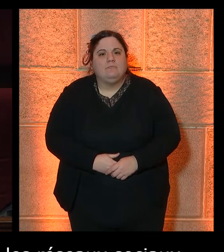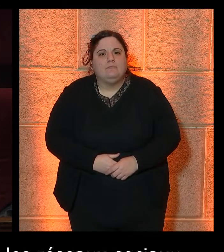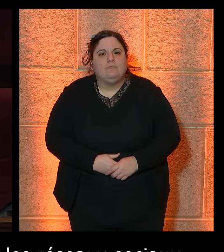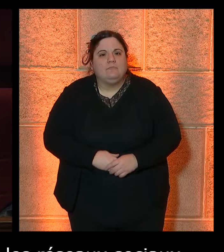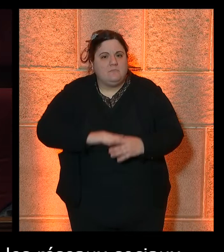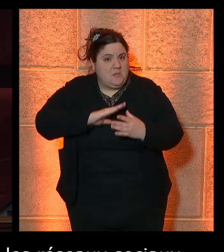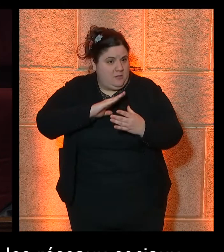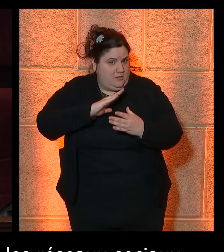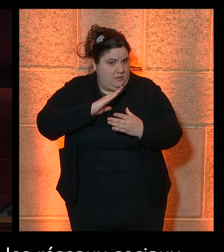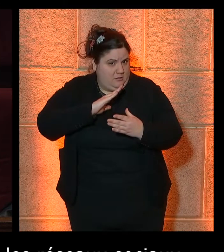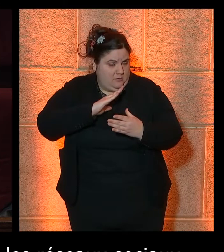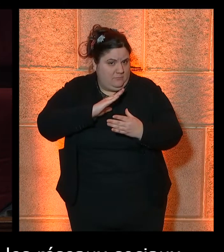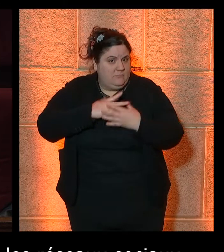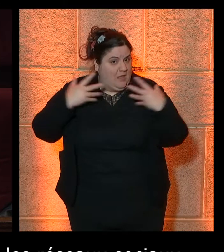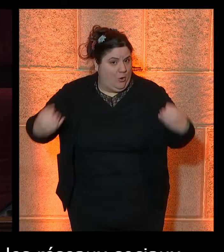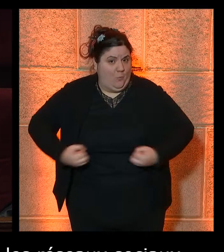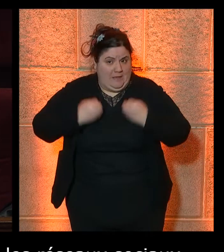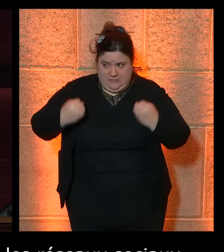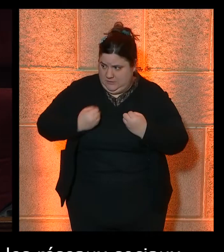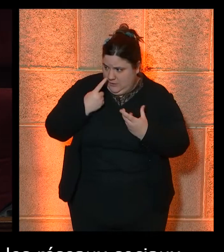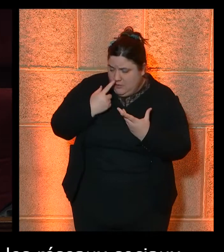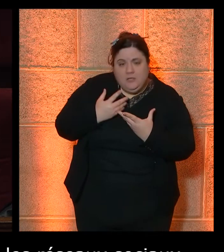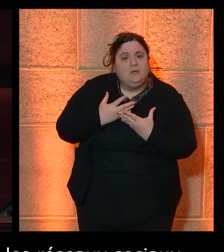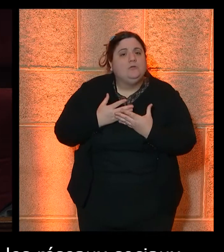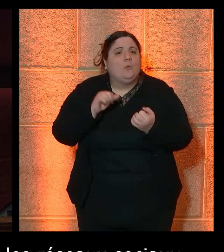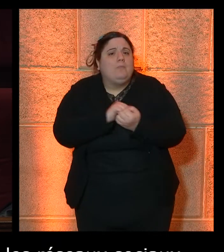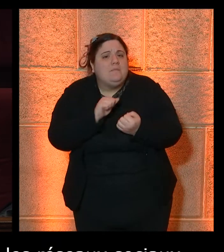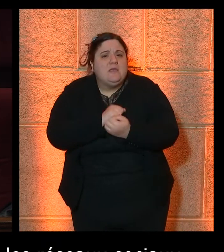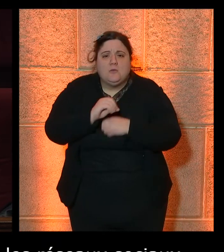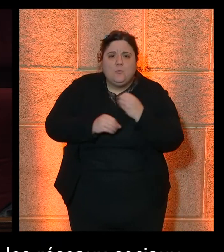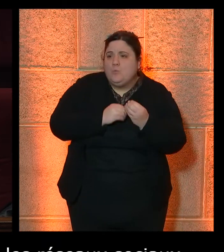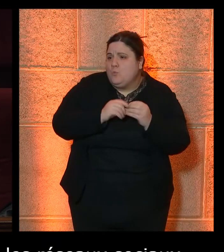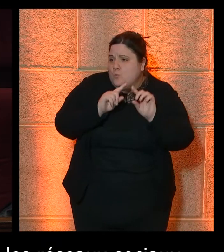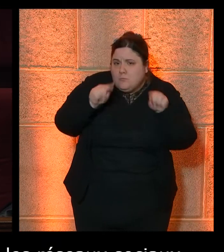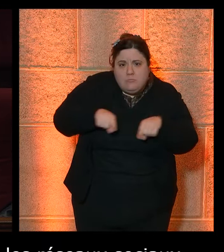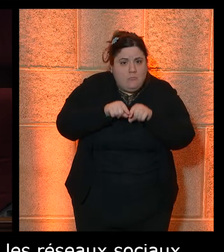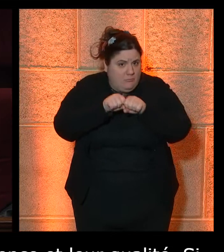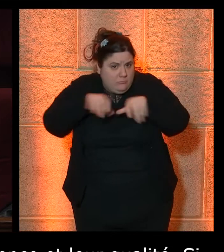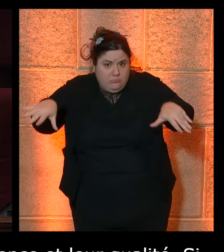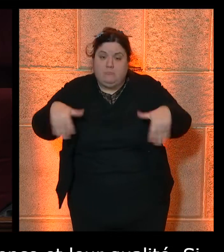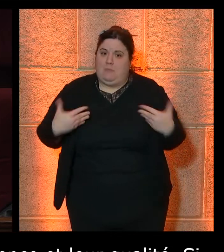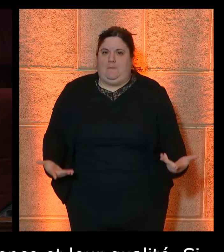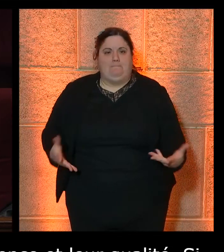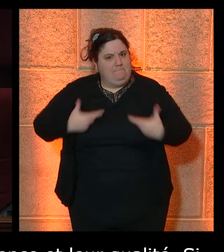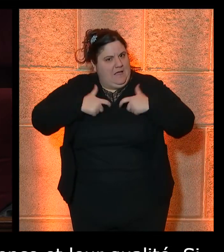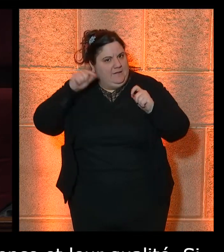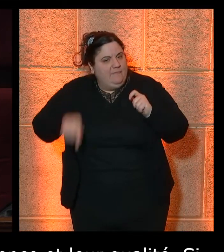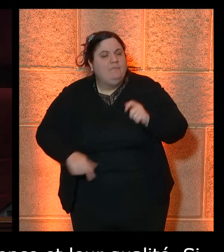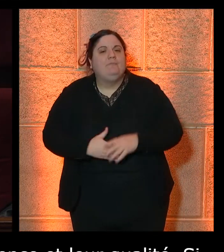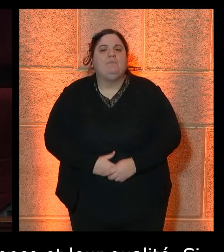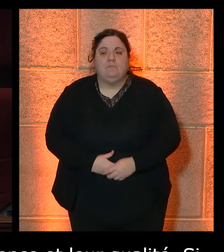tels, dans un format accessible. Rappelez-vous, on l'a évoqué dans cette enceinte tout à l'heure, il y a cette idée de dire